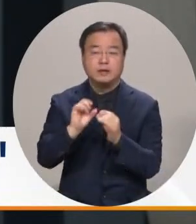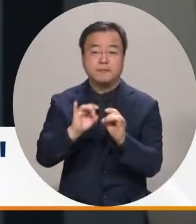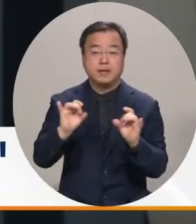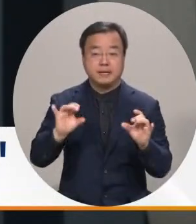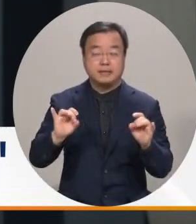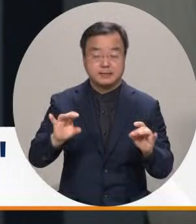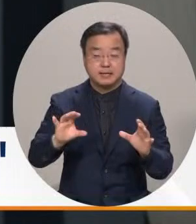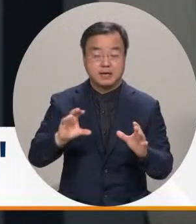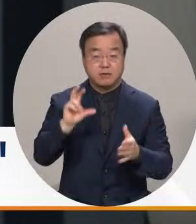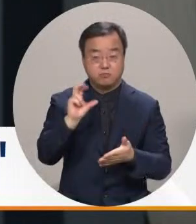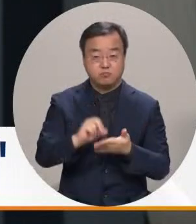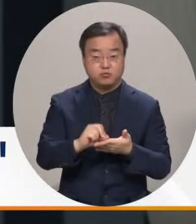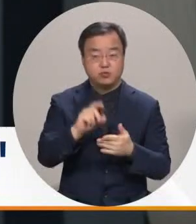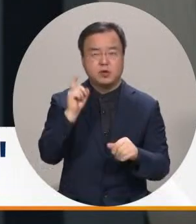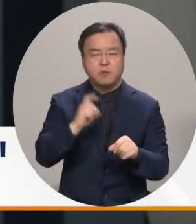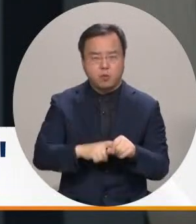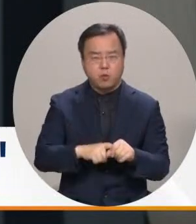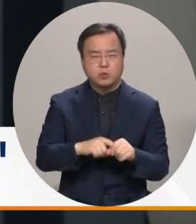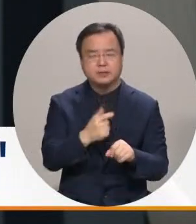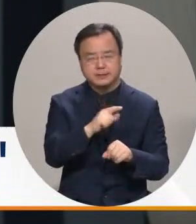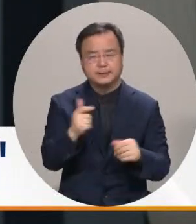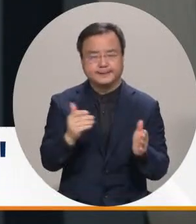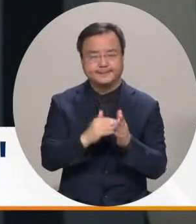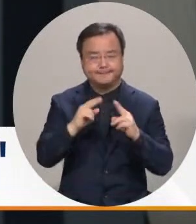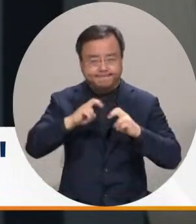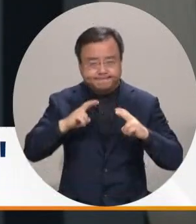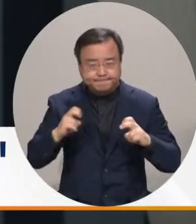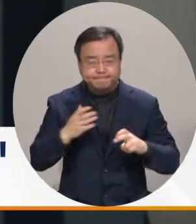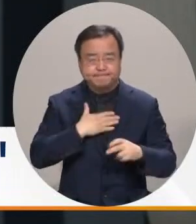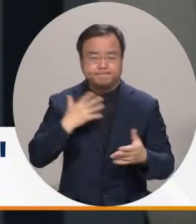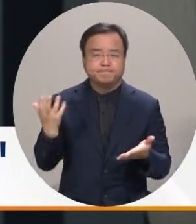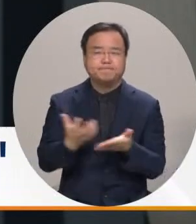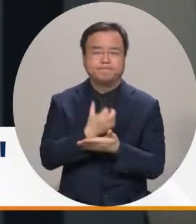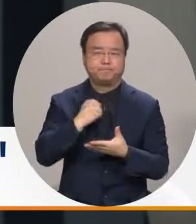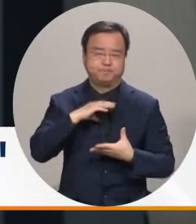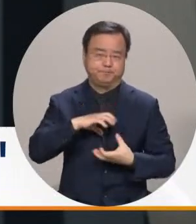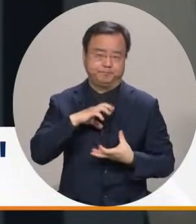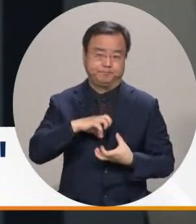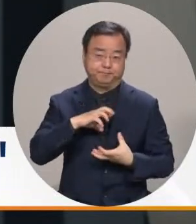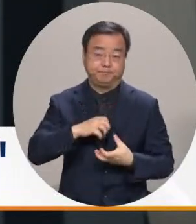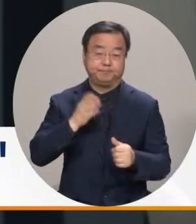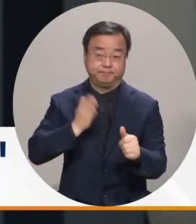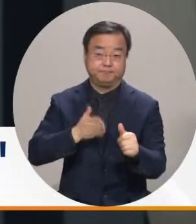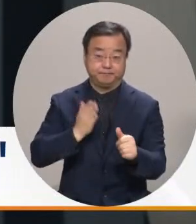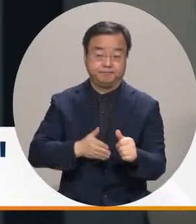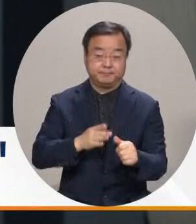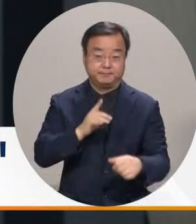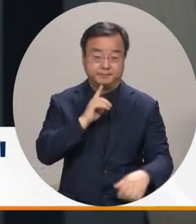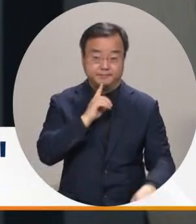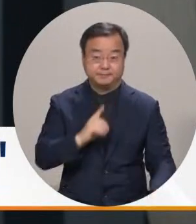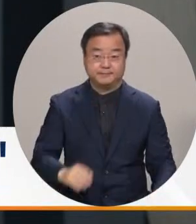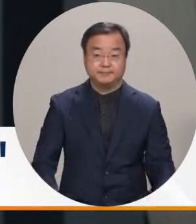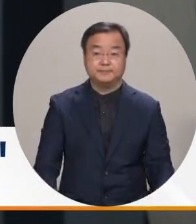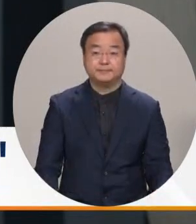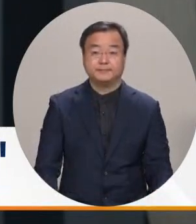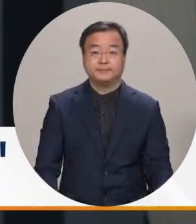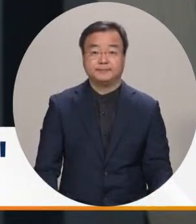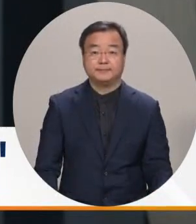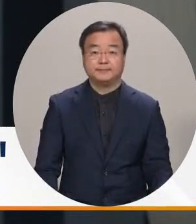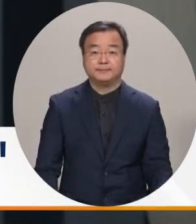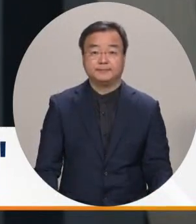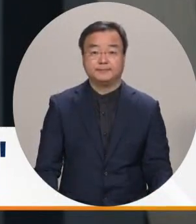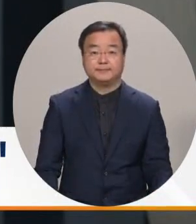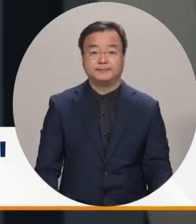출제 요소들까지 면밀하게 분석해서 내 것으로 만들자 이런 각오로 좀 꼼꼼하게 접근을 해야 된다라고